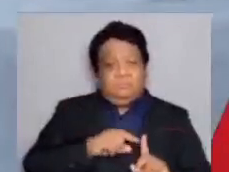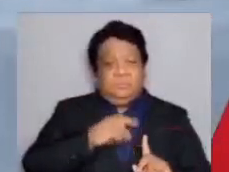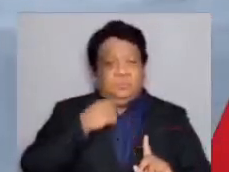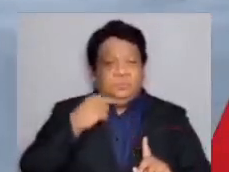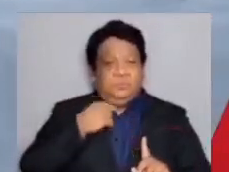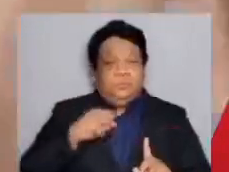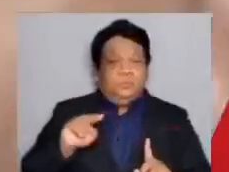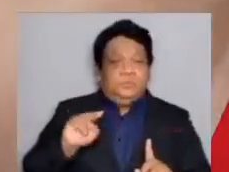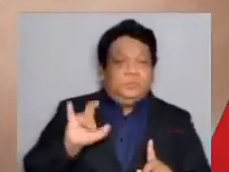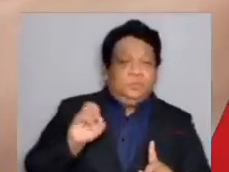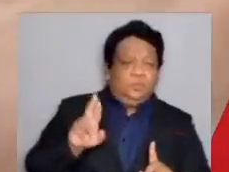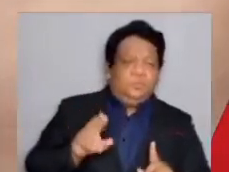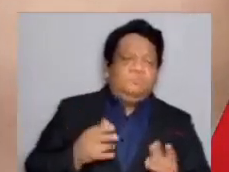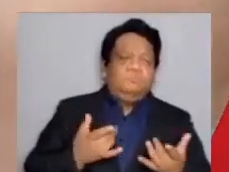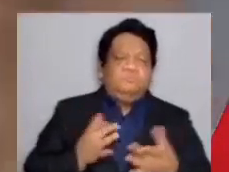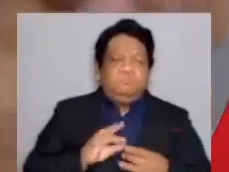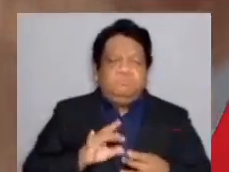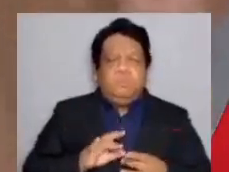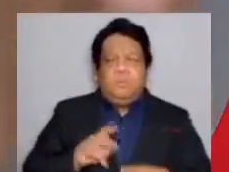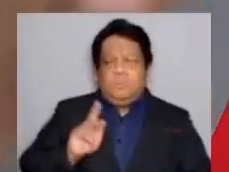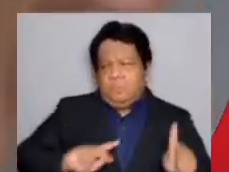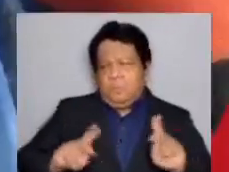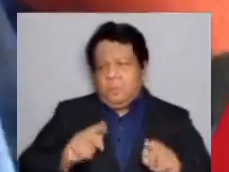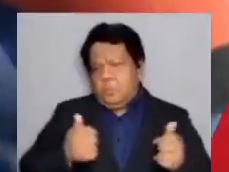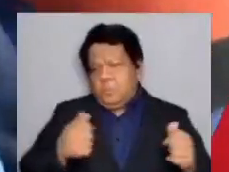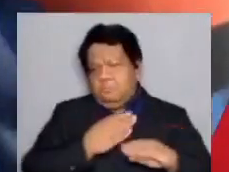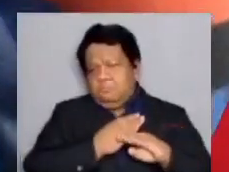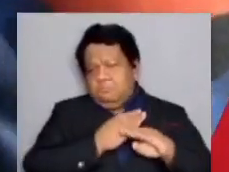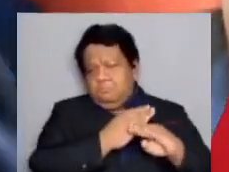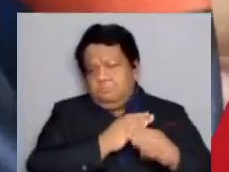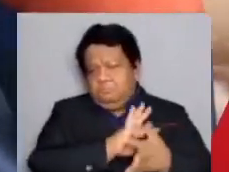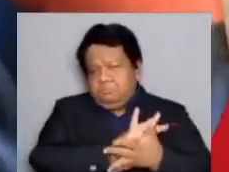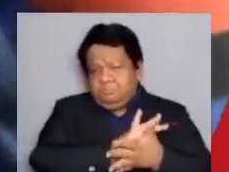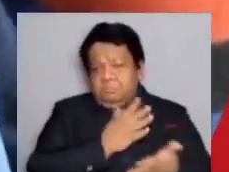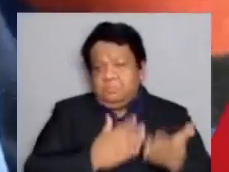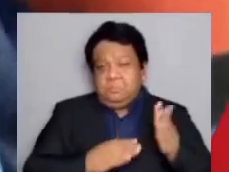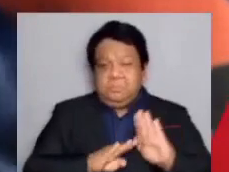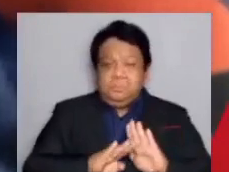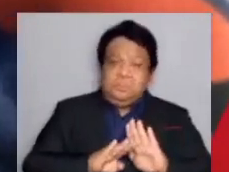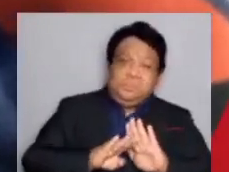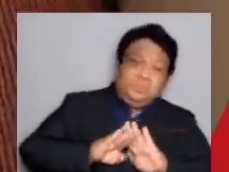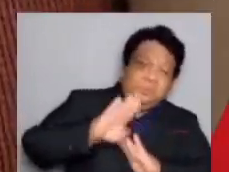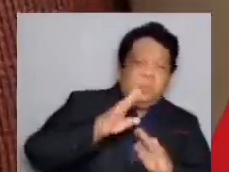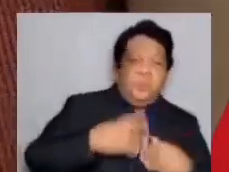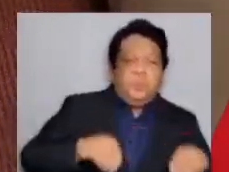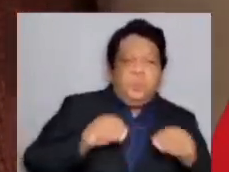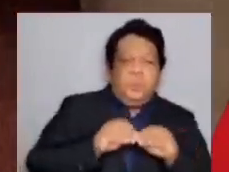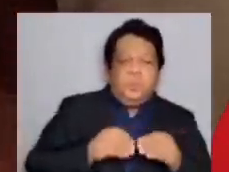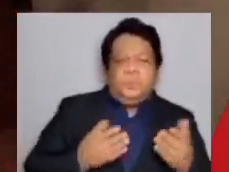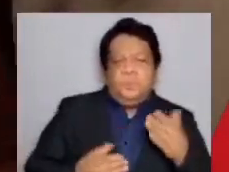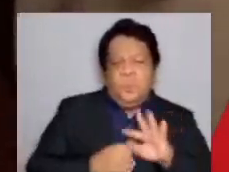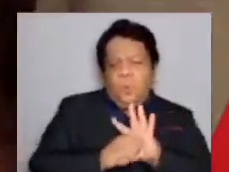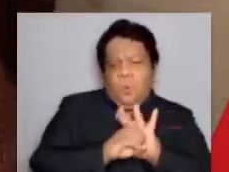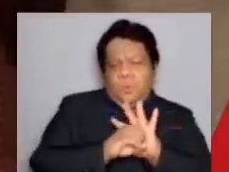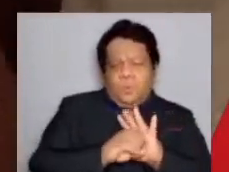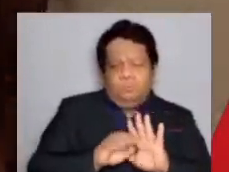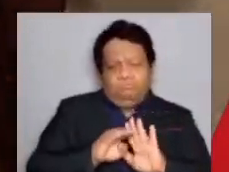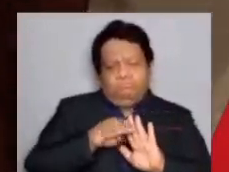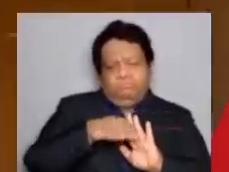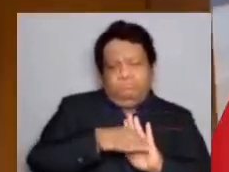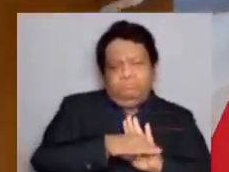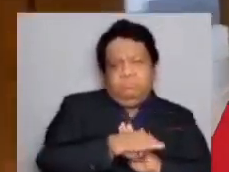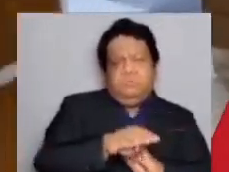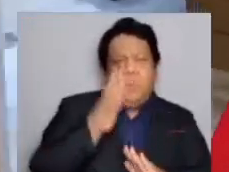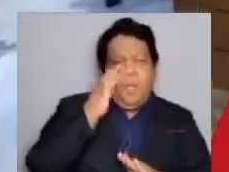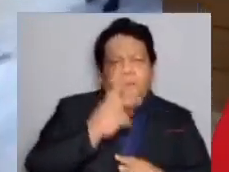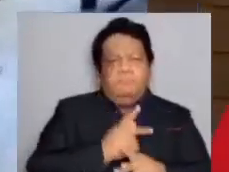COVID. Posible raw nagplato na ang surge ng Omicron subvariant sa bansa dahil sa proteksyon ng bakuna. Ayon naman kay